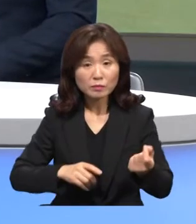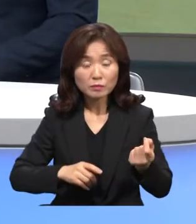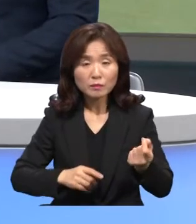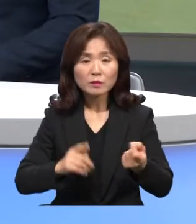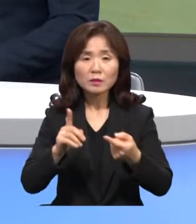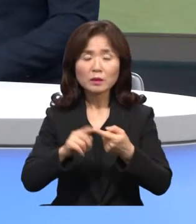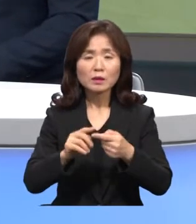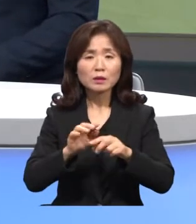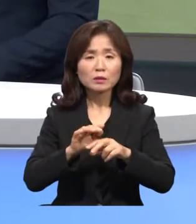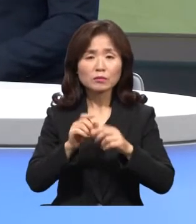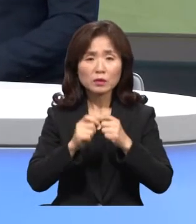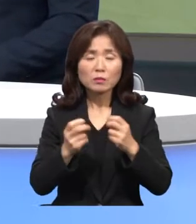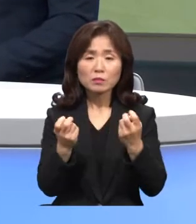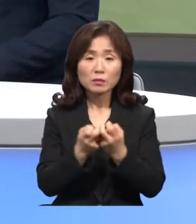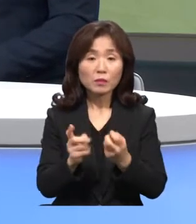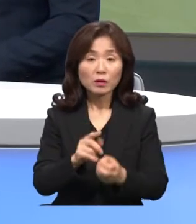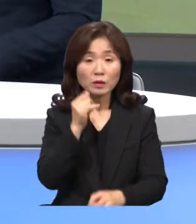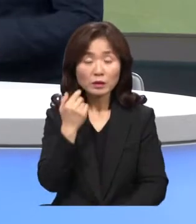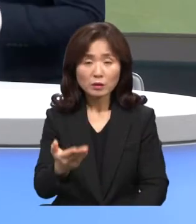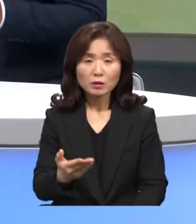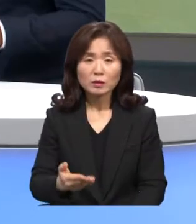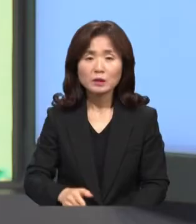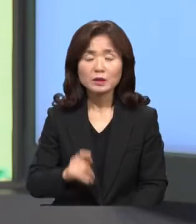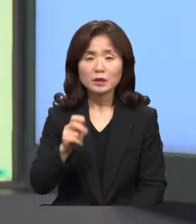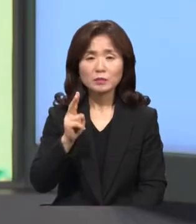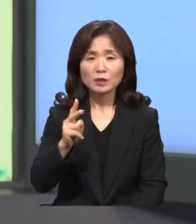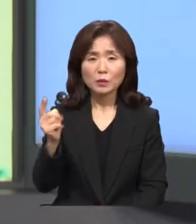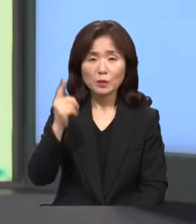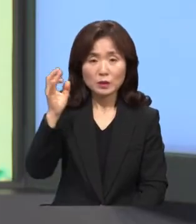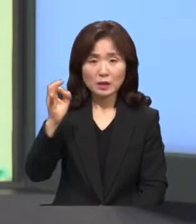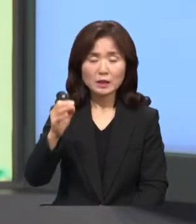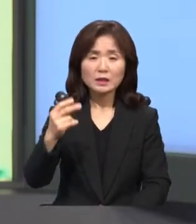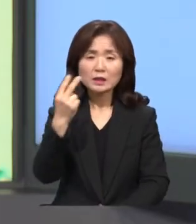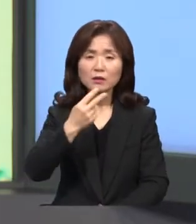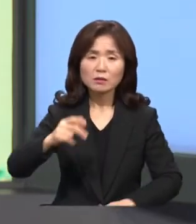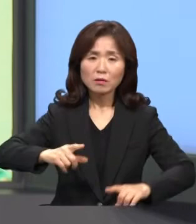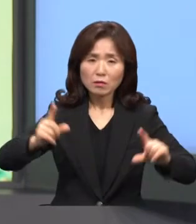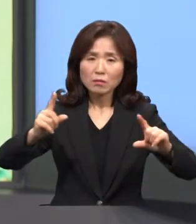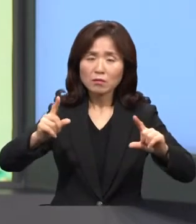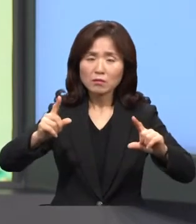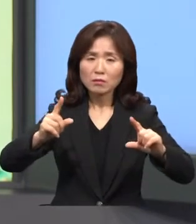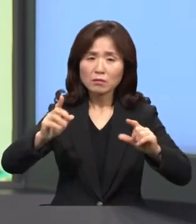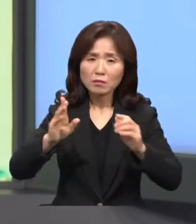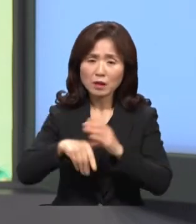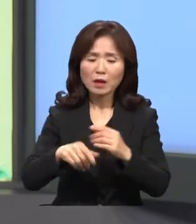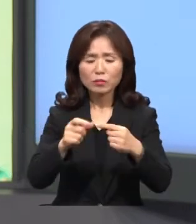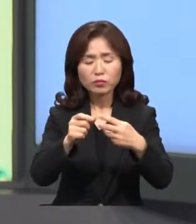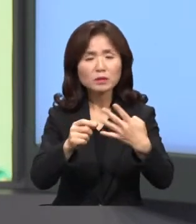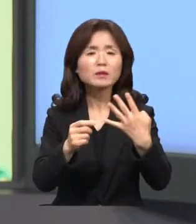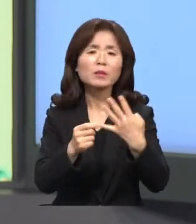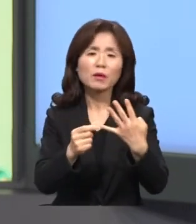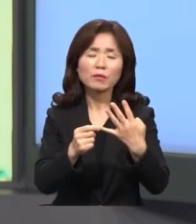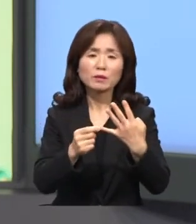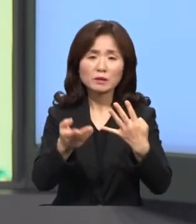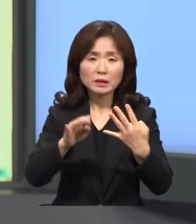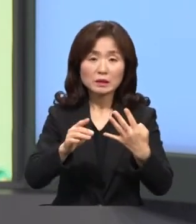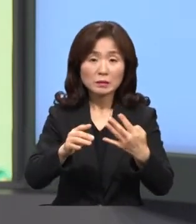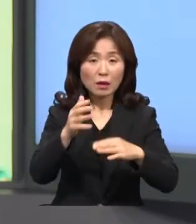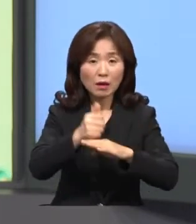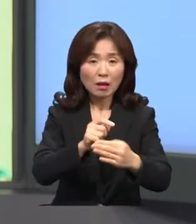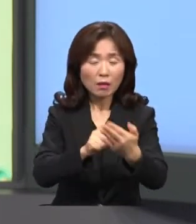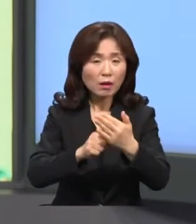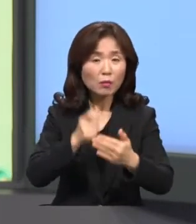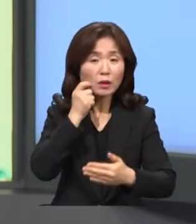대안이 있겠읍니까 4 수시로 논의가 사실 2000년대 들어와서 벌써 4번째 이루어지고 있는 건데 지금까지 결 실 거두지 못한